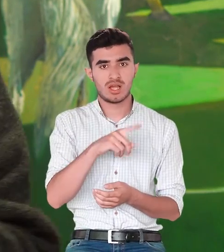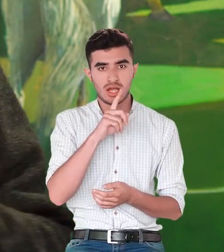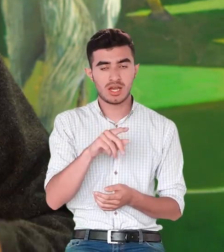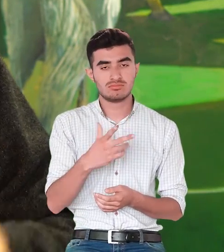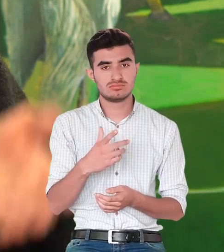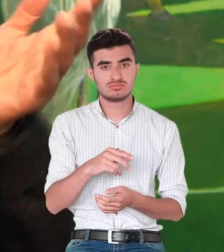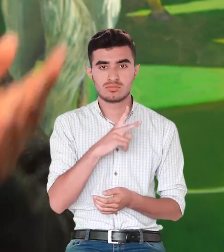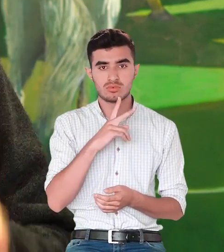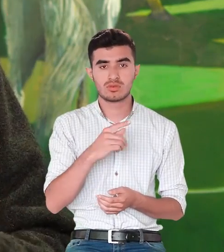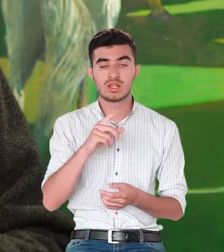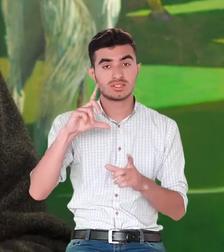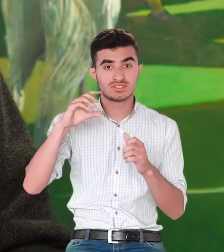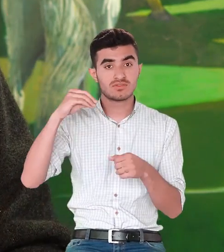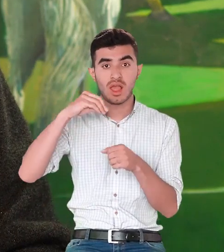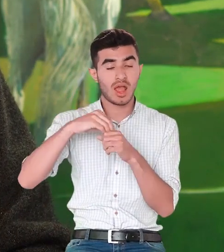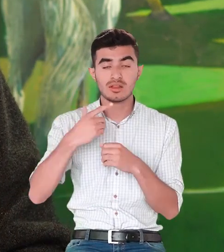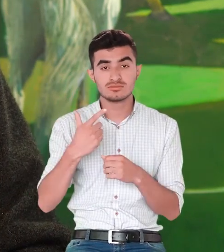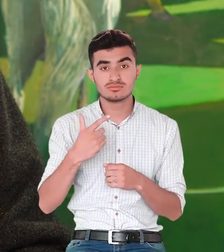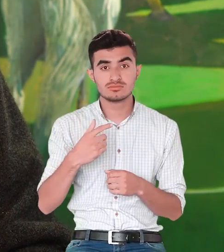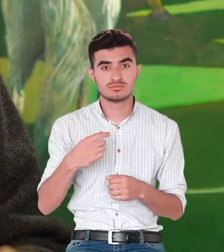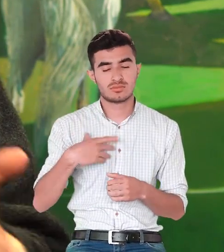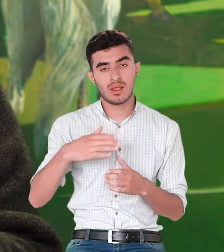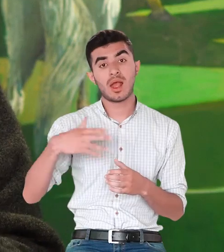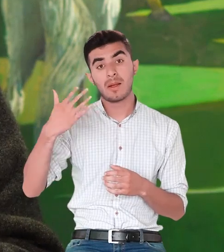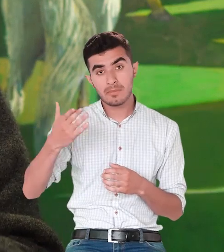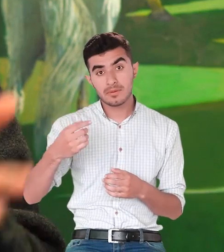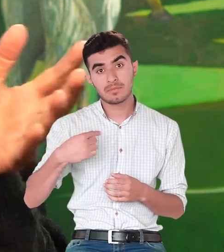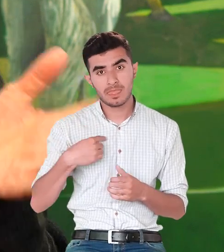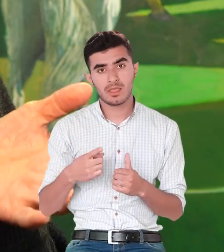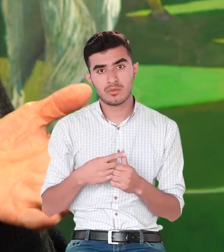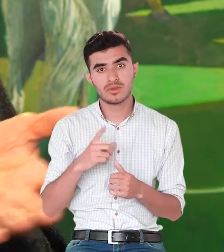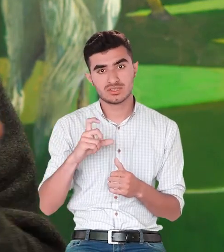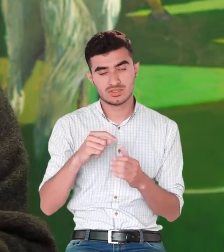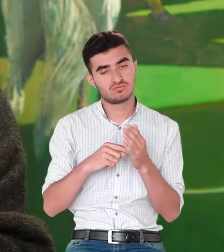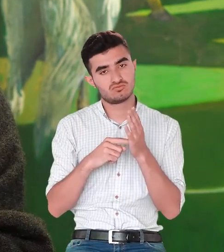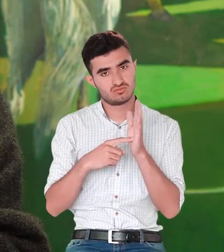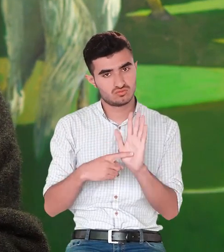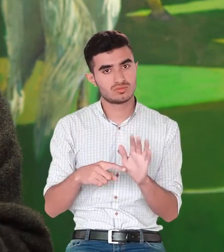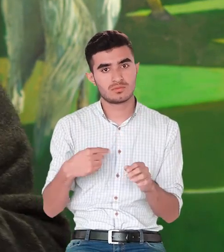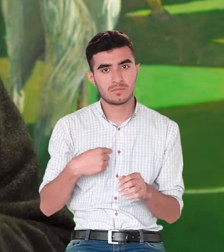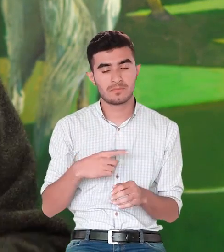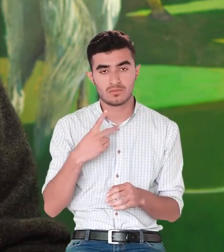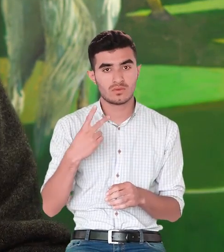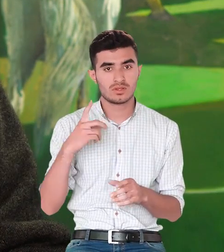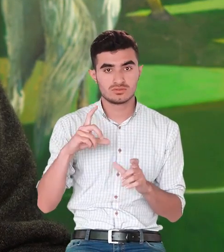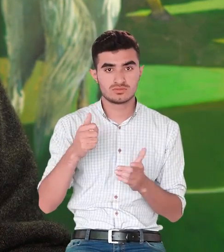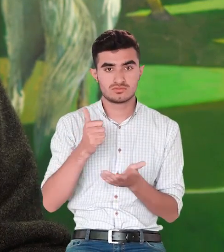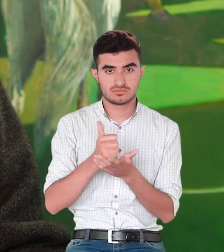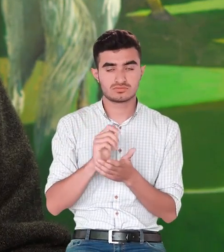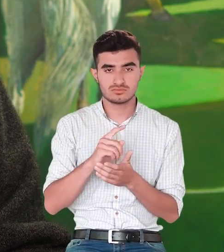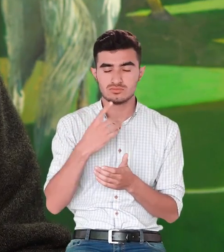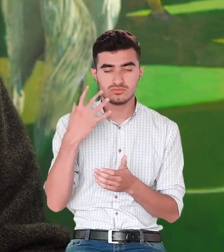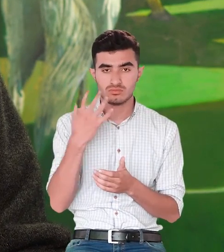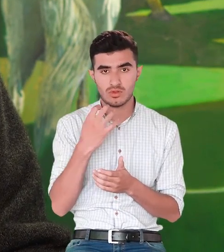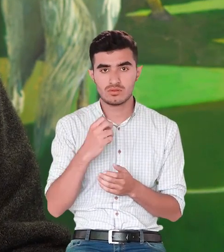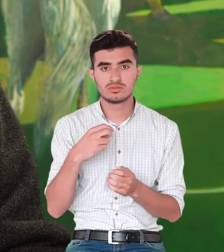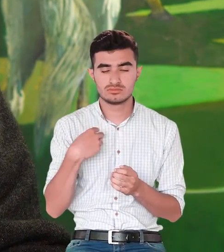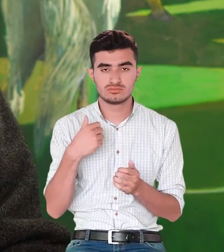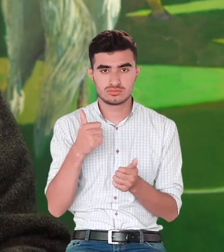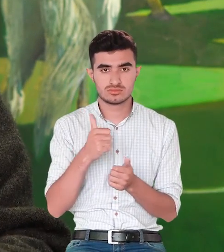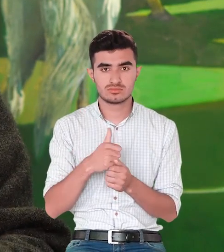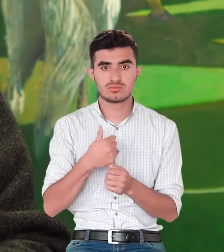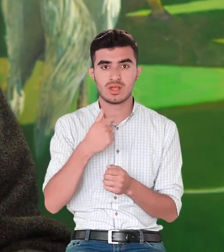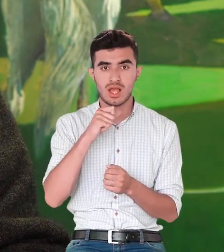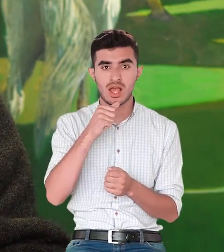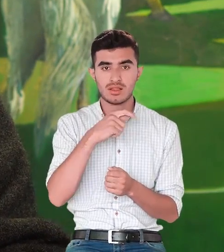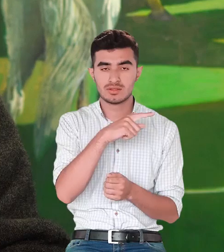اور قائد اعظم کھڑے ہوں کیونکہ اچھا لگتا ہے. اور باپ جو ہے وہ کھڑا ہوا ہے, بچے جو ہے سارے بیٹھے ہوئے, یہ بری بات. تو کہتے